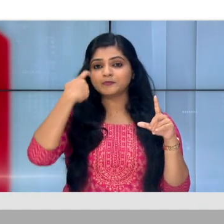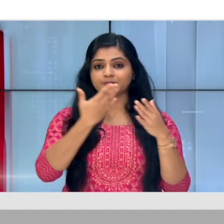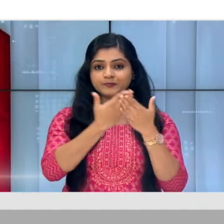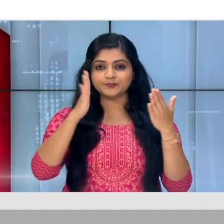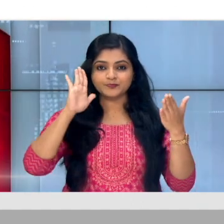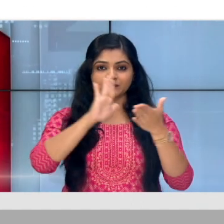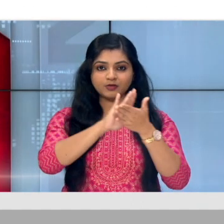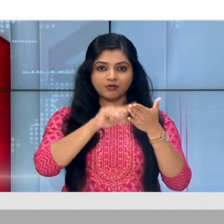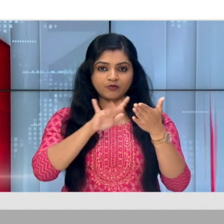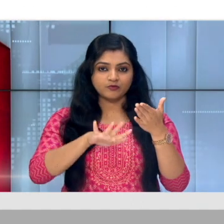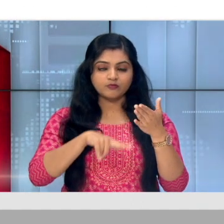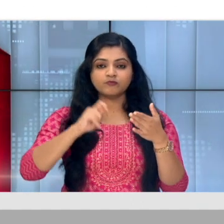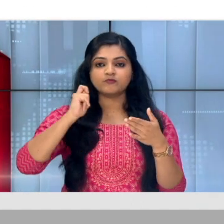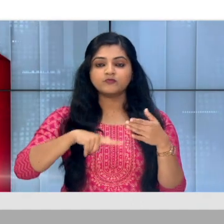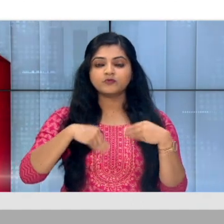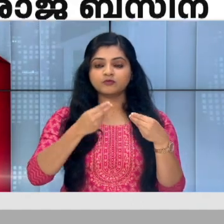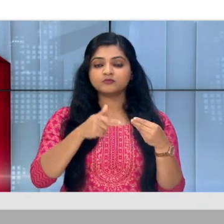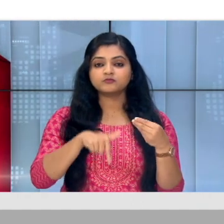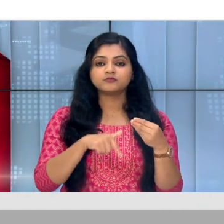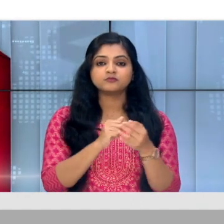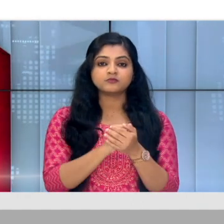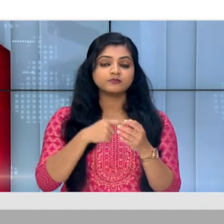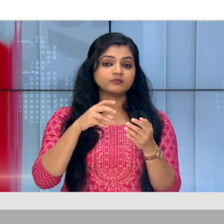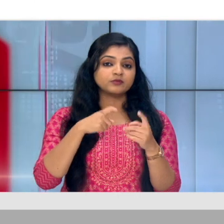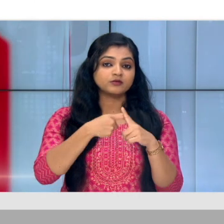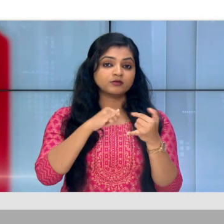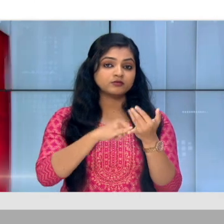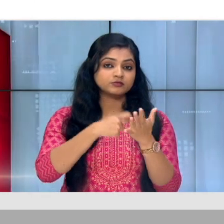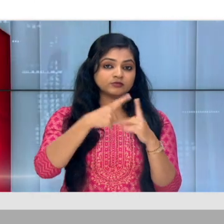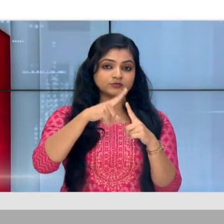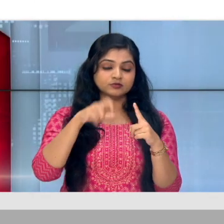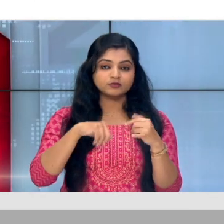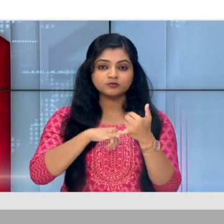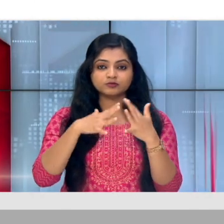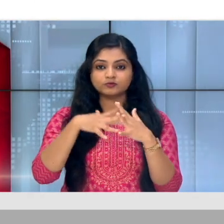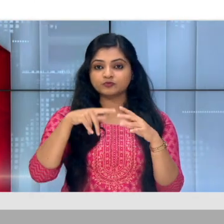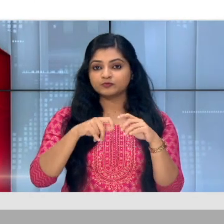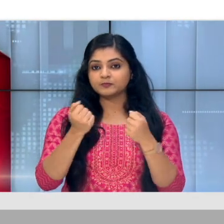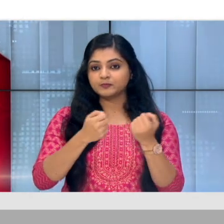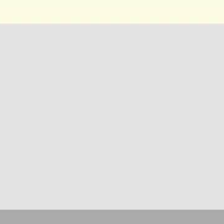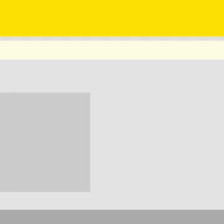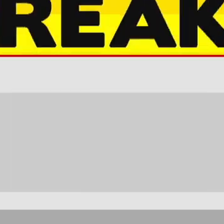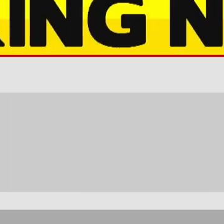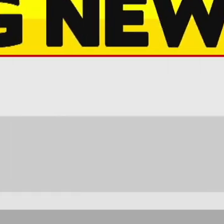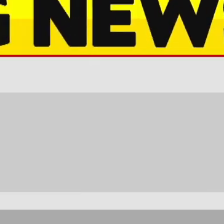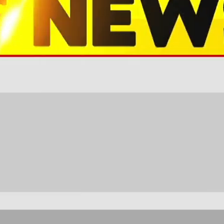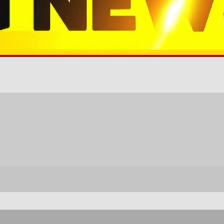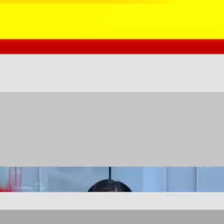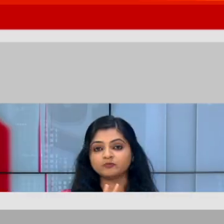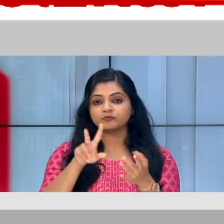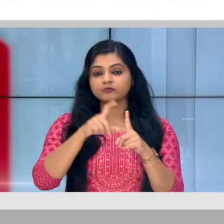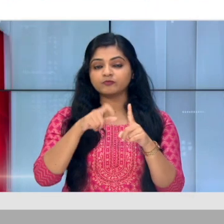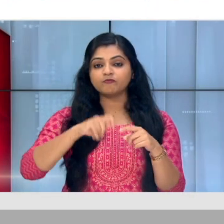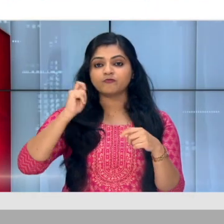കണ്ടെത്തൽ. ഇതടക്കമുള്ള കാര്യങ്ങൾ ചൂണ്ടിക്കാണിച്ചുകൊണ്ട് KSRTC സ്വിഫ്റ്റിന് മോട്ടോർ വാഹന വകുപ്പ്, ഗതാഗത വകുപ്പ് ഇതുമായി ബന്ധപ്പെട്ട പിഴ നോട്ടീസ്